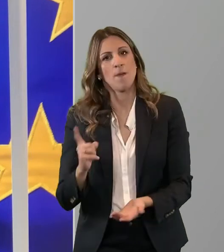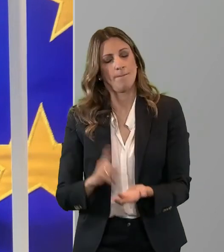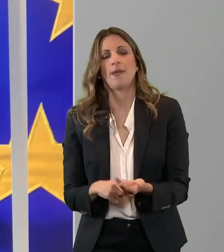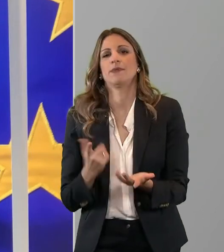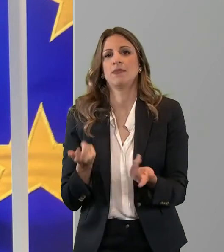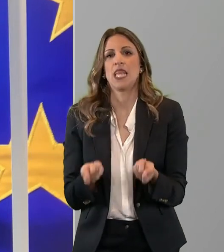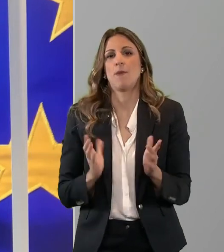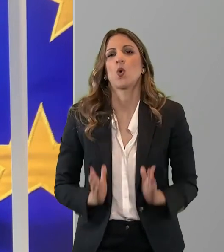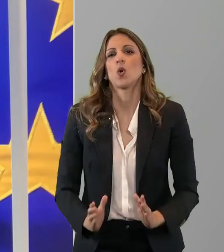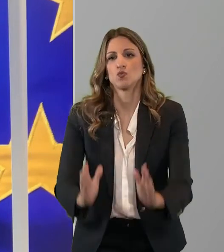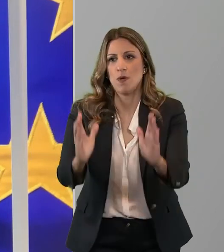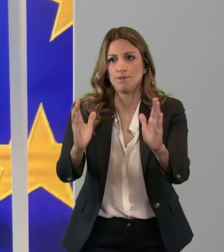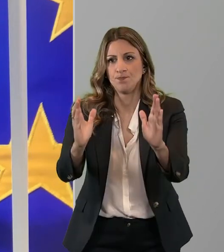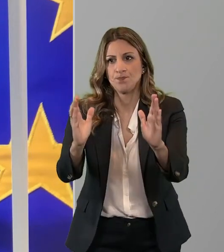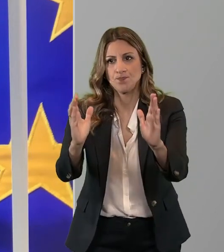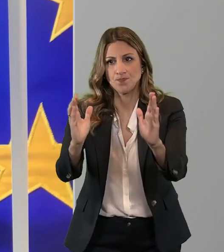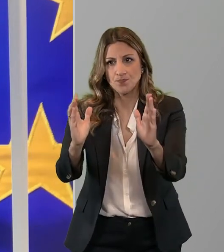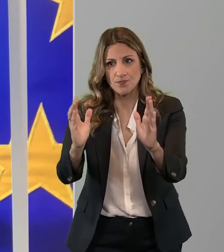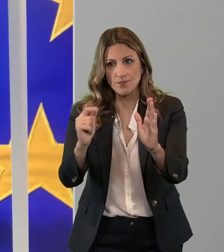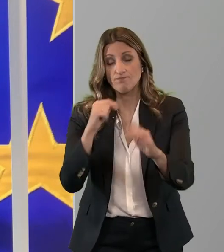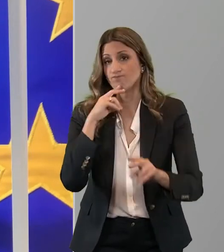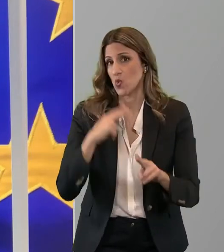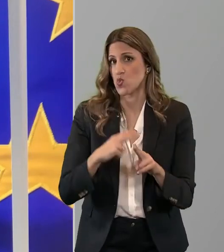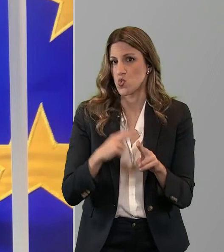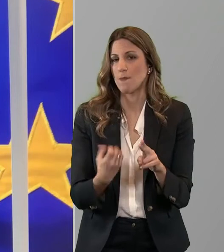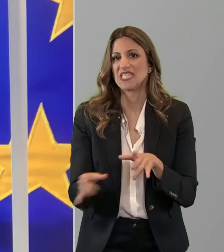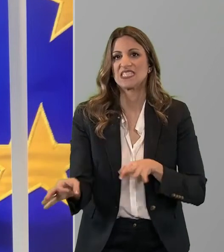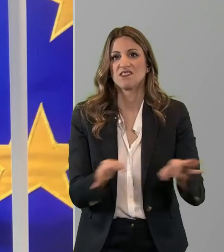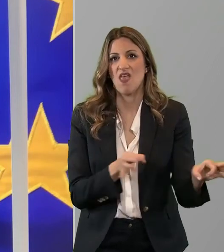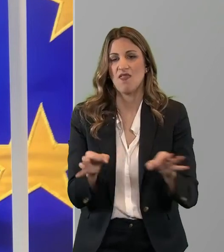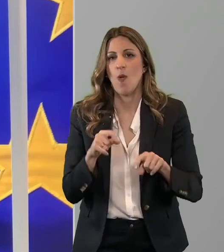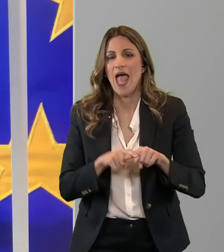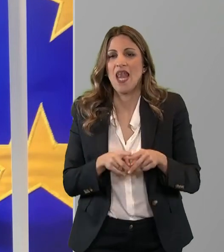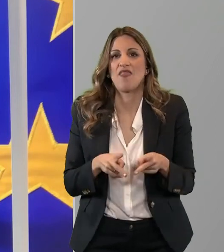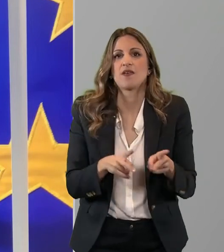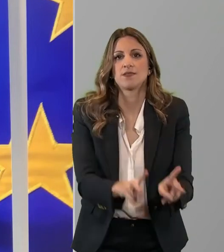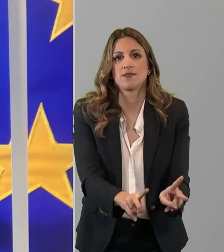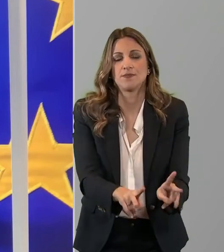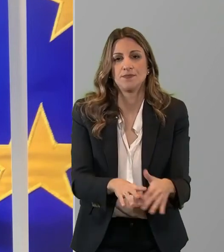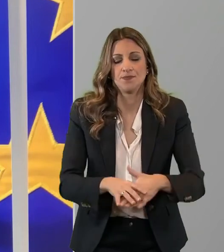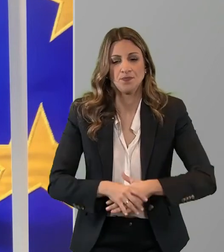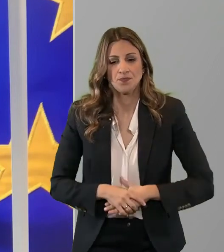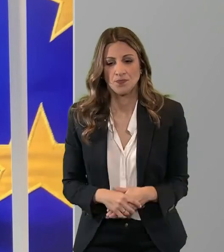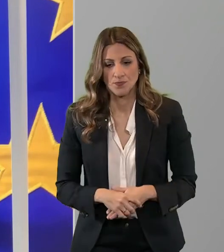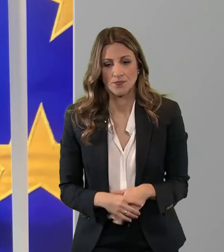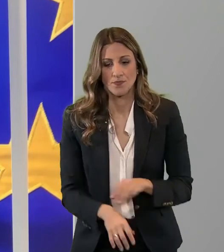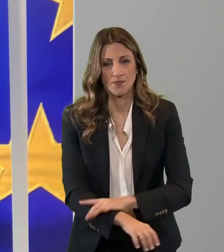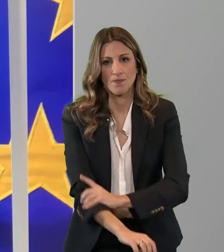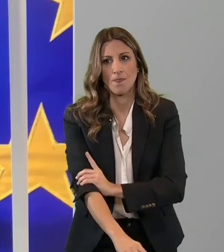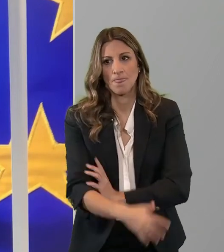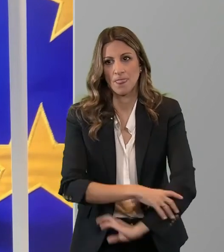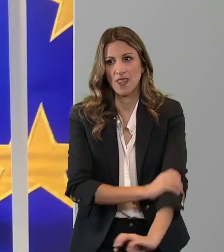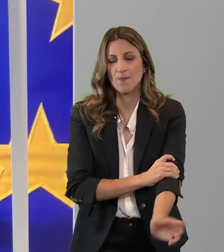καλή, πολύ δυνατή, τεκμηριωμένη συνιστόσα του Εθνικού Σχεδίου για την Ανάκαμψη και την Ανθεκτικότητα.